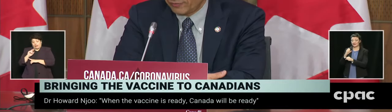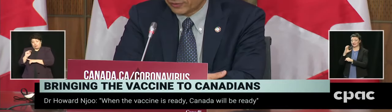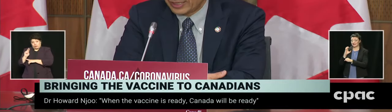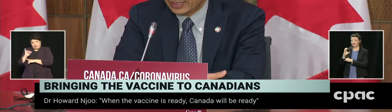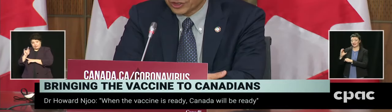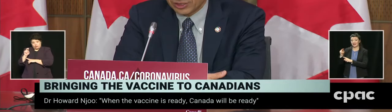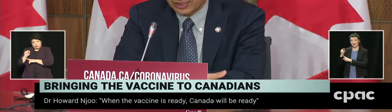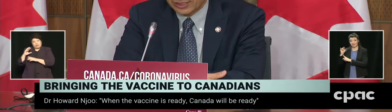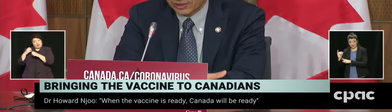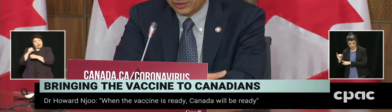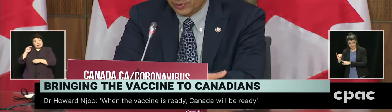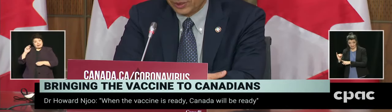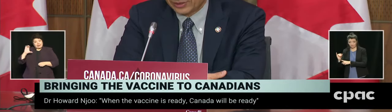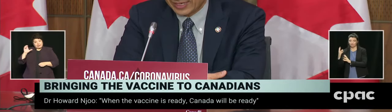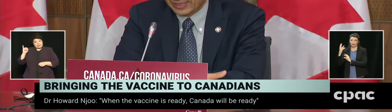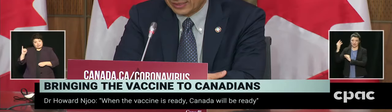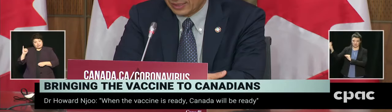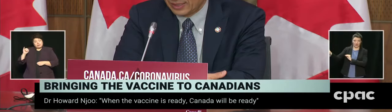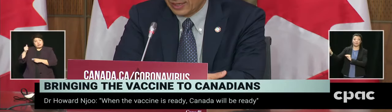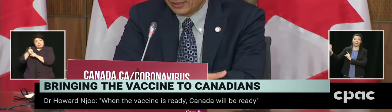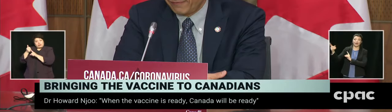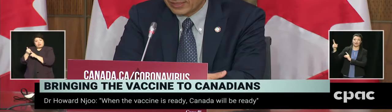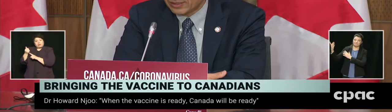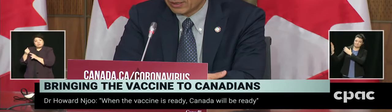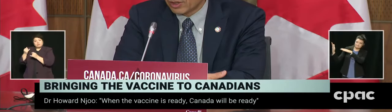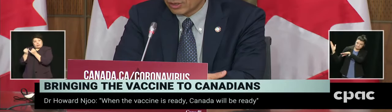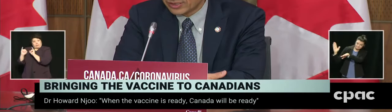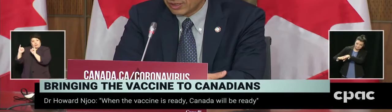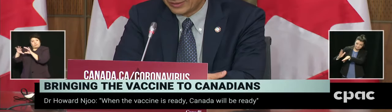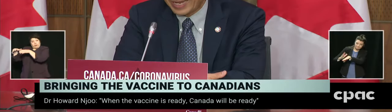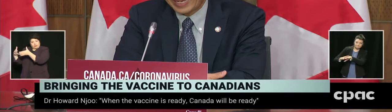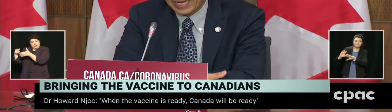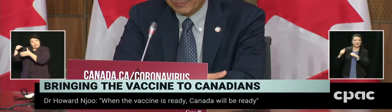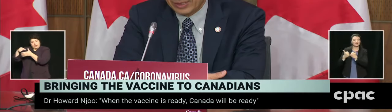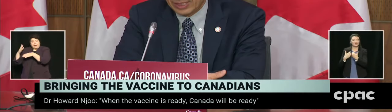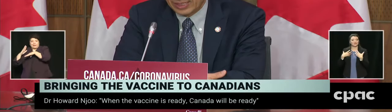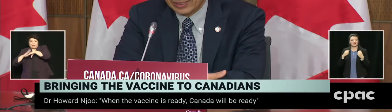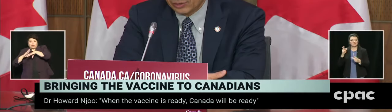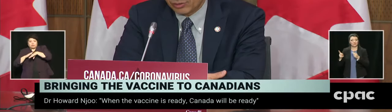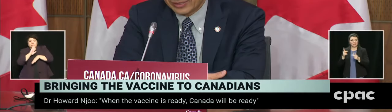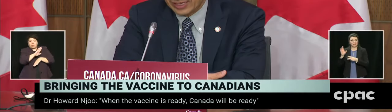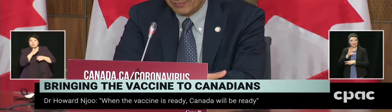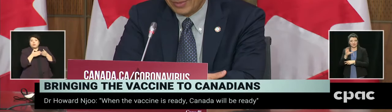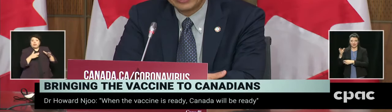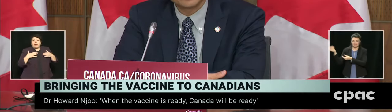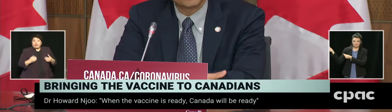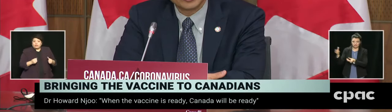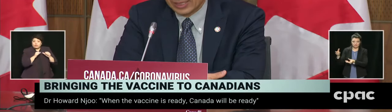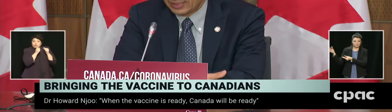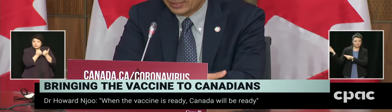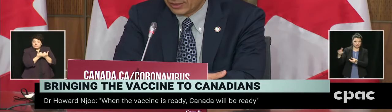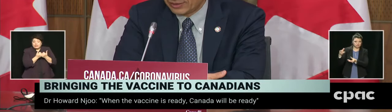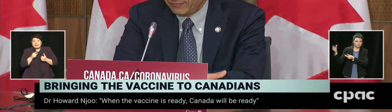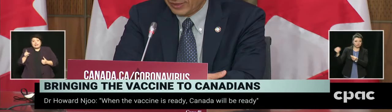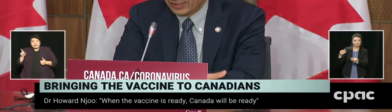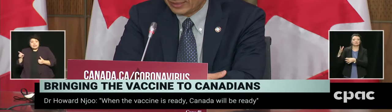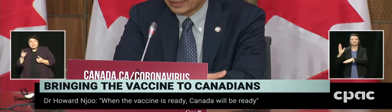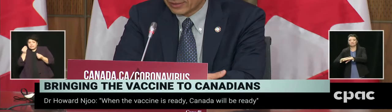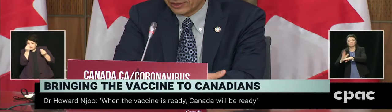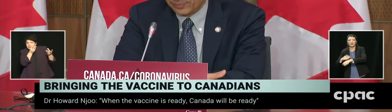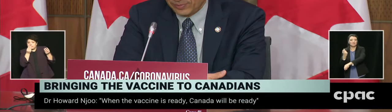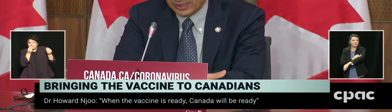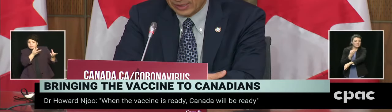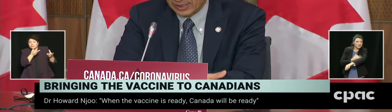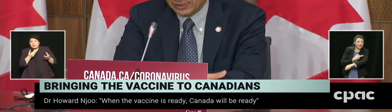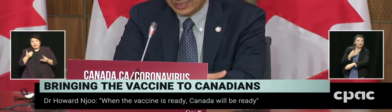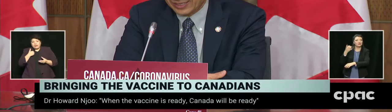qui offre à l'Agence de la santé publique du Canada de façon constante et rapide des conseils médicaux, scientifiques et de